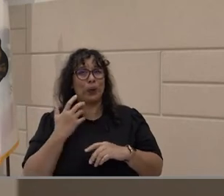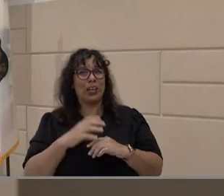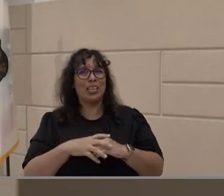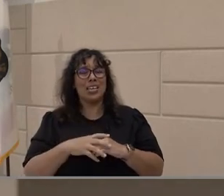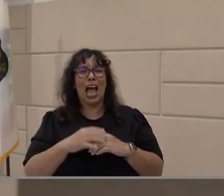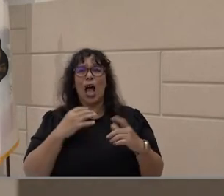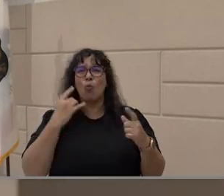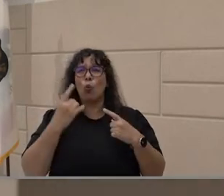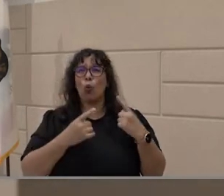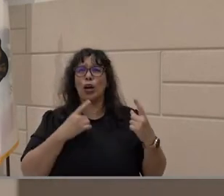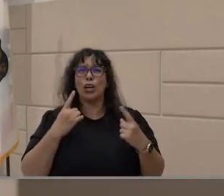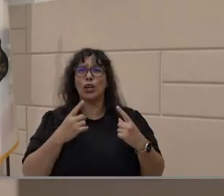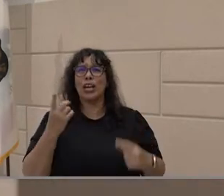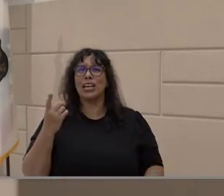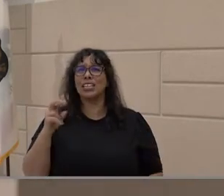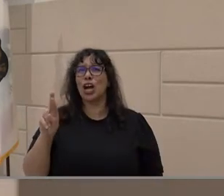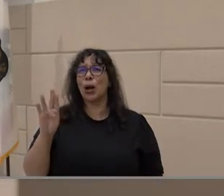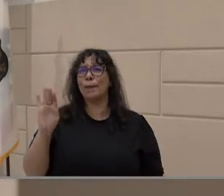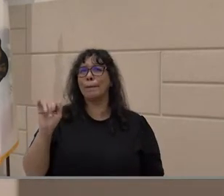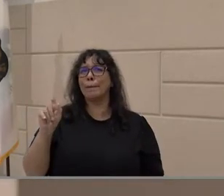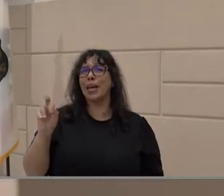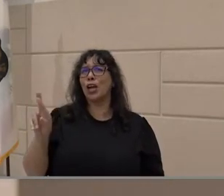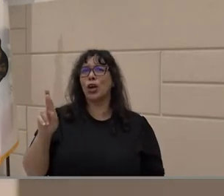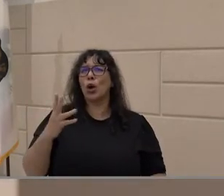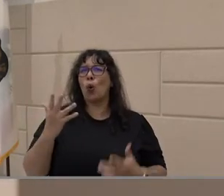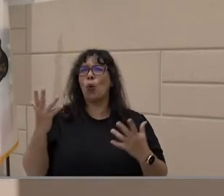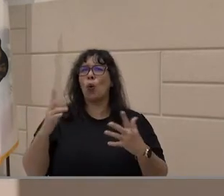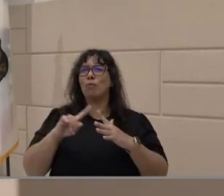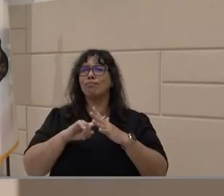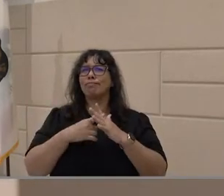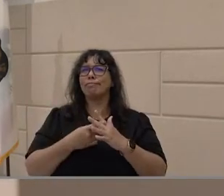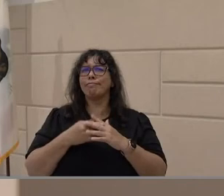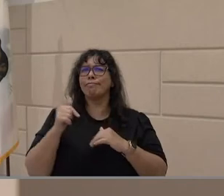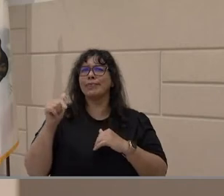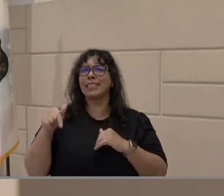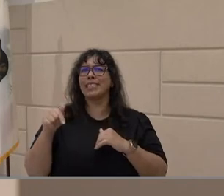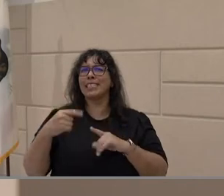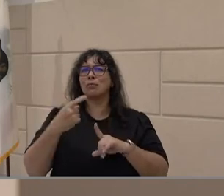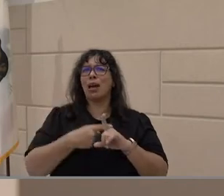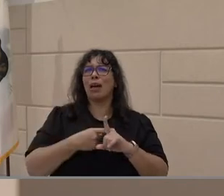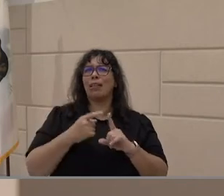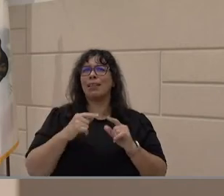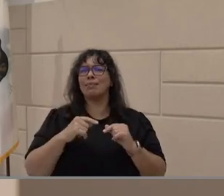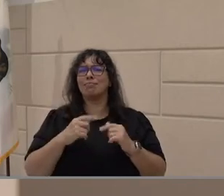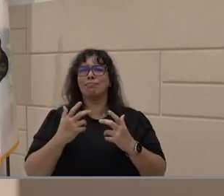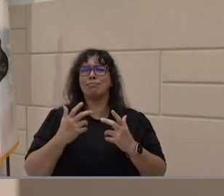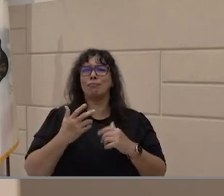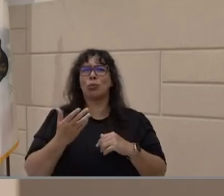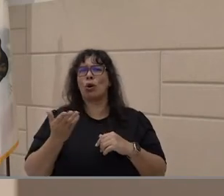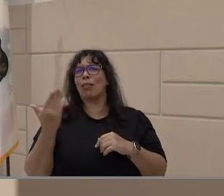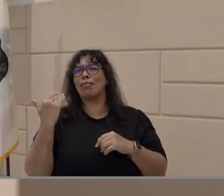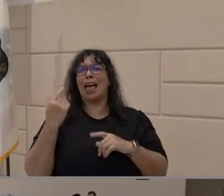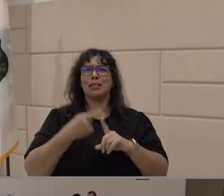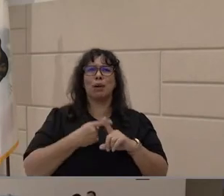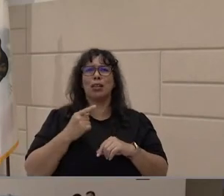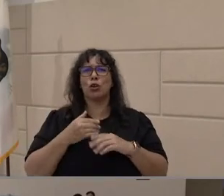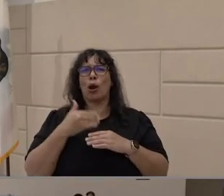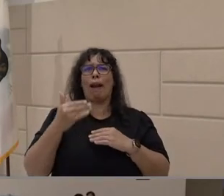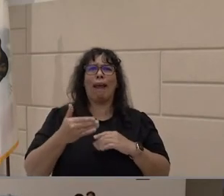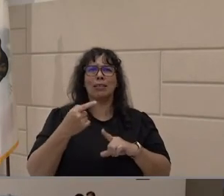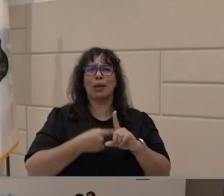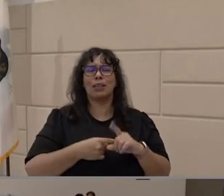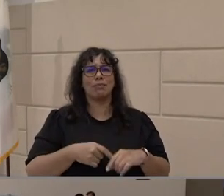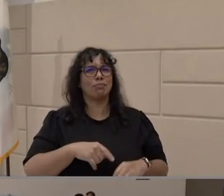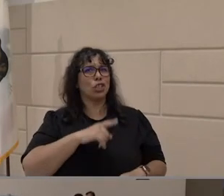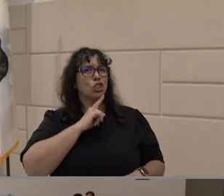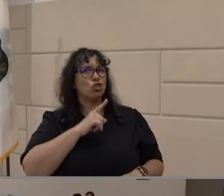ឆ្ងល់បន្តិចថាលោក Baker តើអ្វីទៅដែលចង់លើក